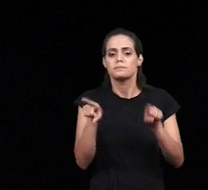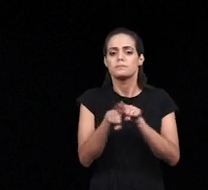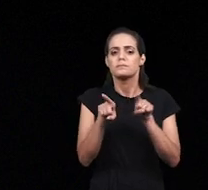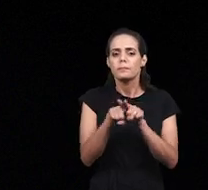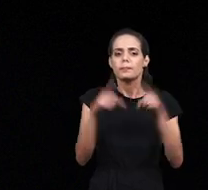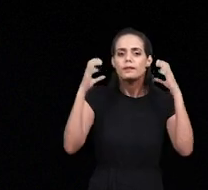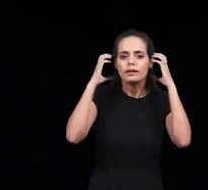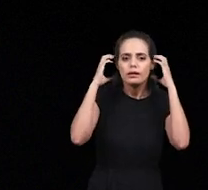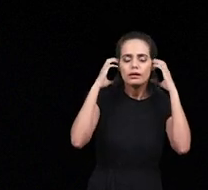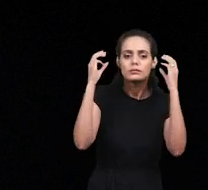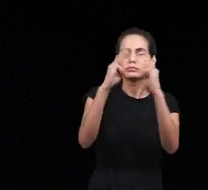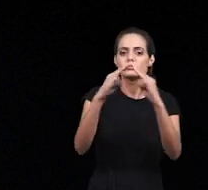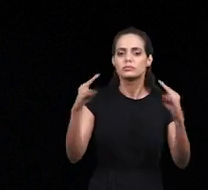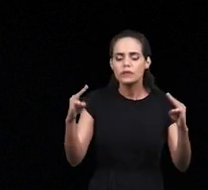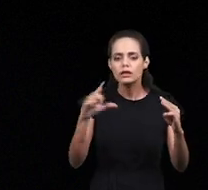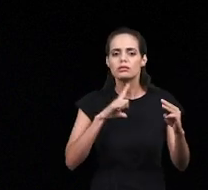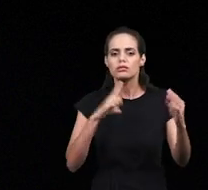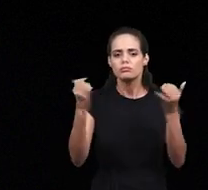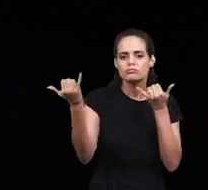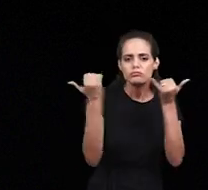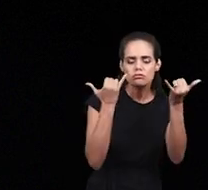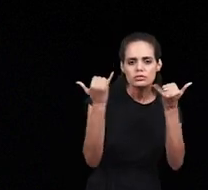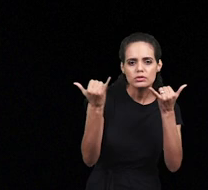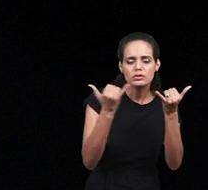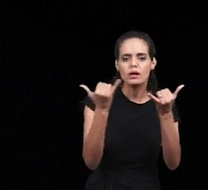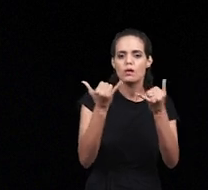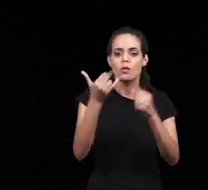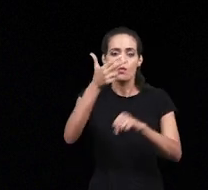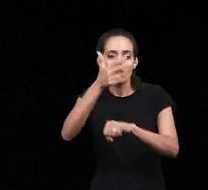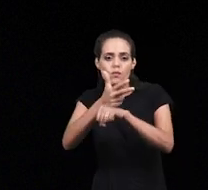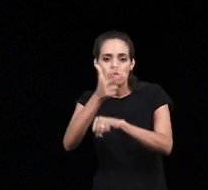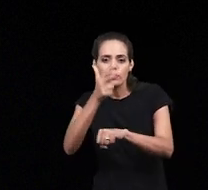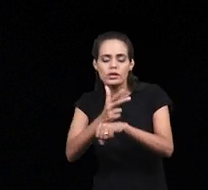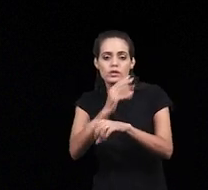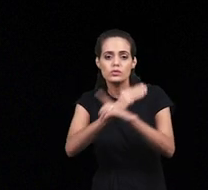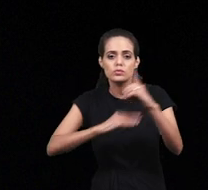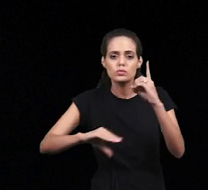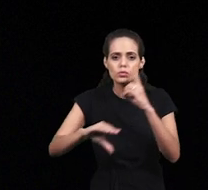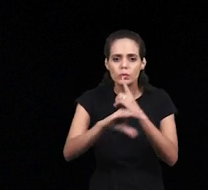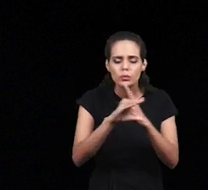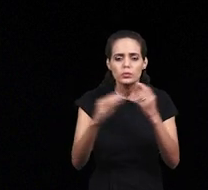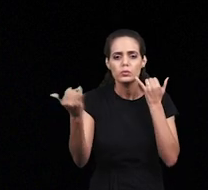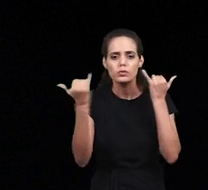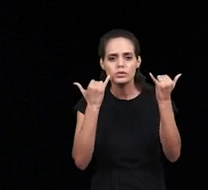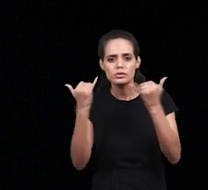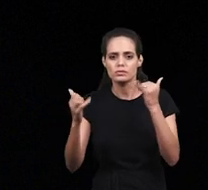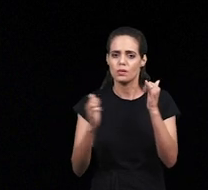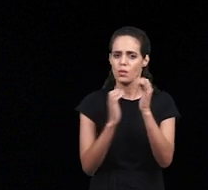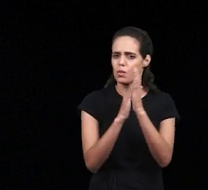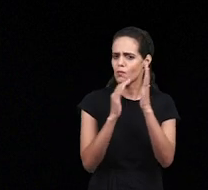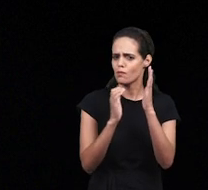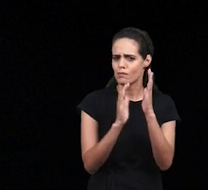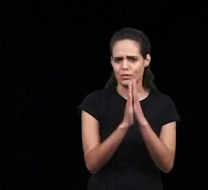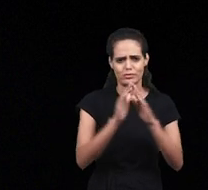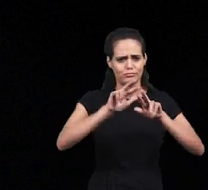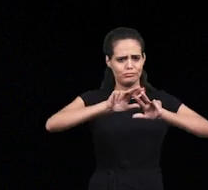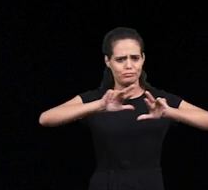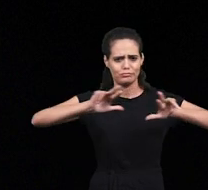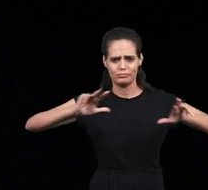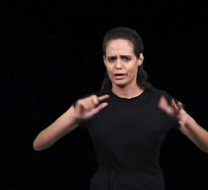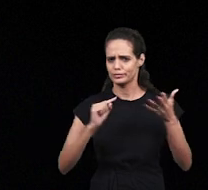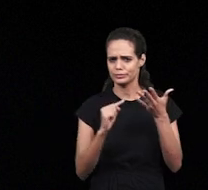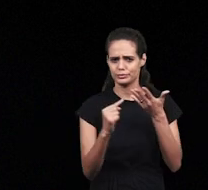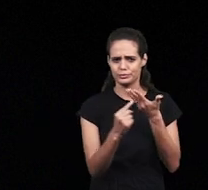radio Manaïm et avoir accès à des informations, des vidéos, des cultes, des annonces, des louanges et beaucoup plus. Et